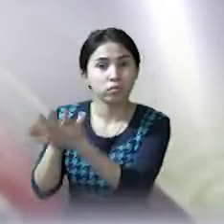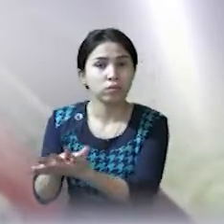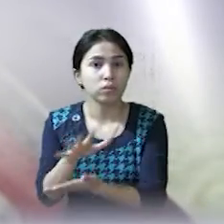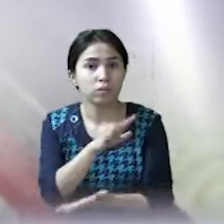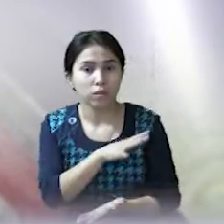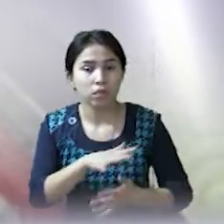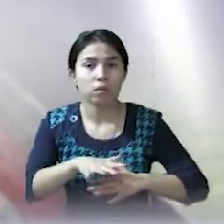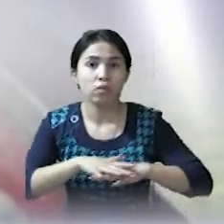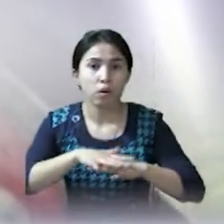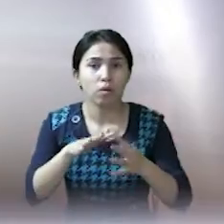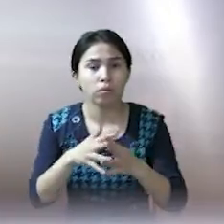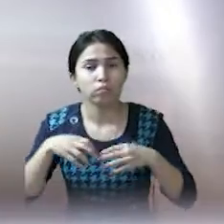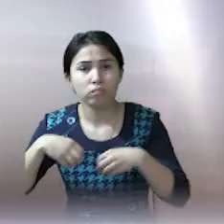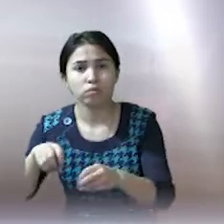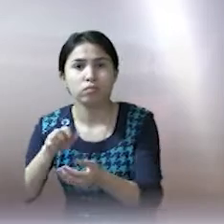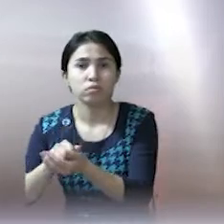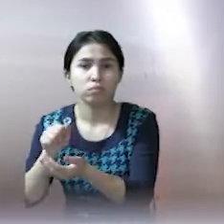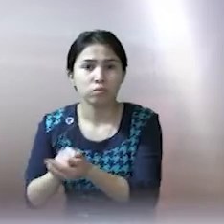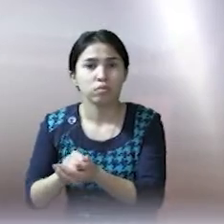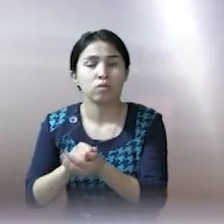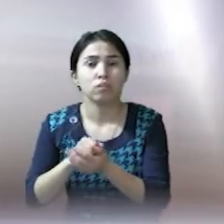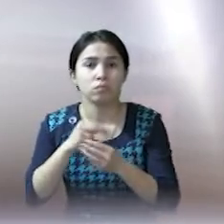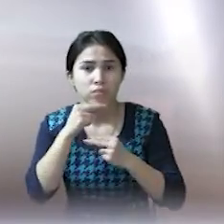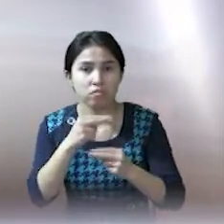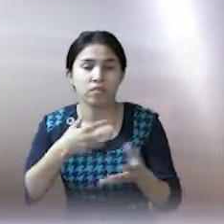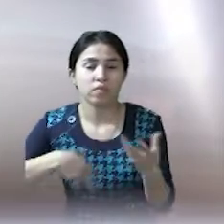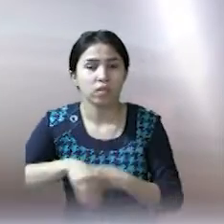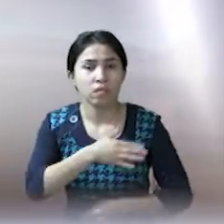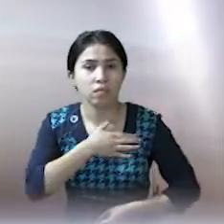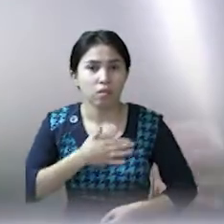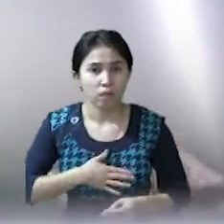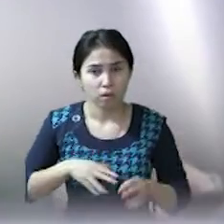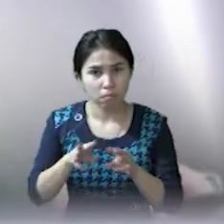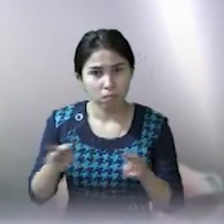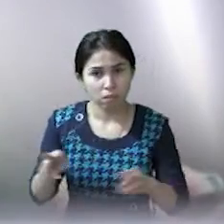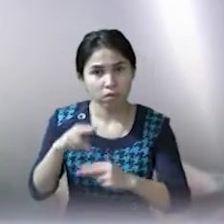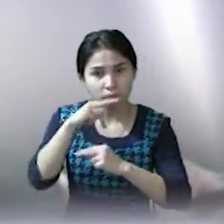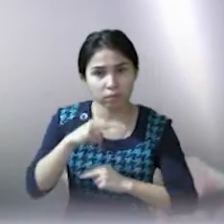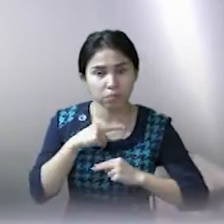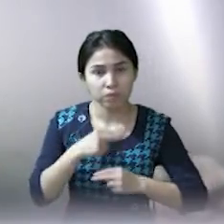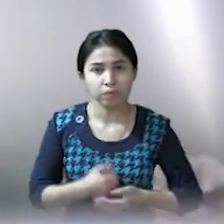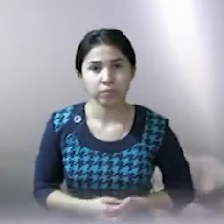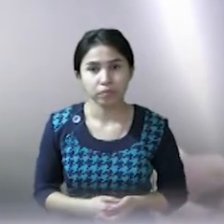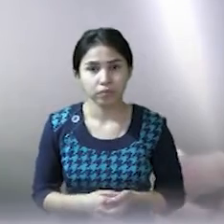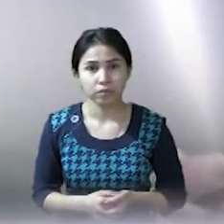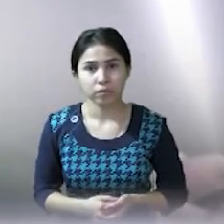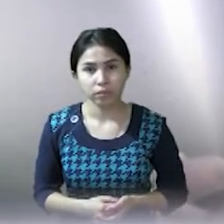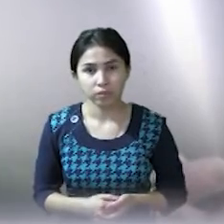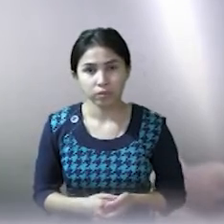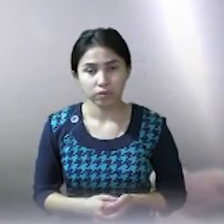Ал мұнда халық ауыл шаруашылығына баса мән беріліп жатқанына ризашылықтарын білдірді. Алдымен